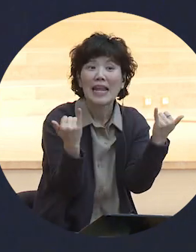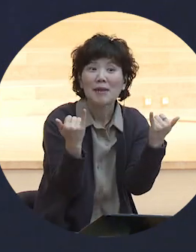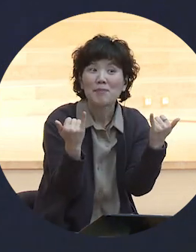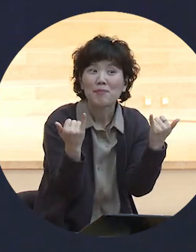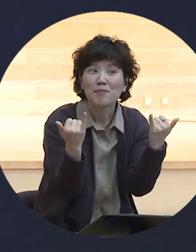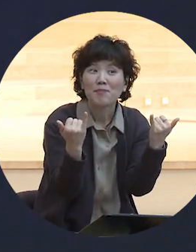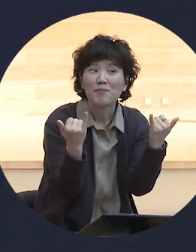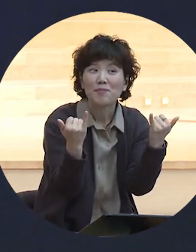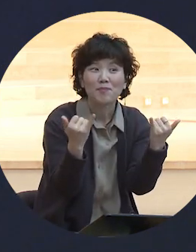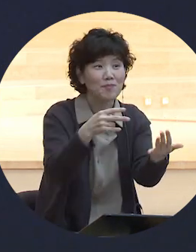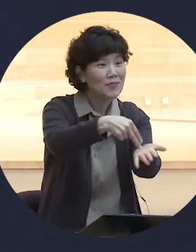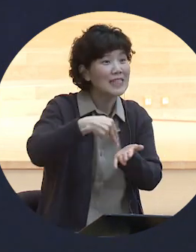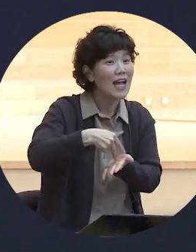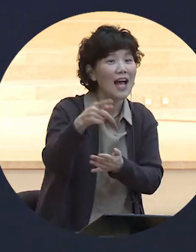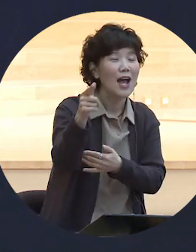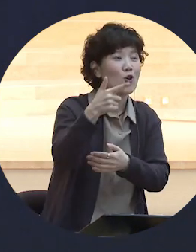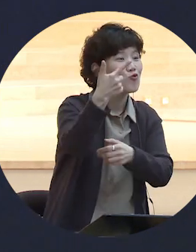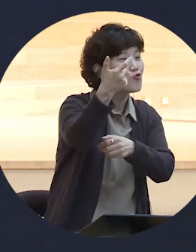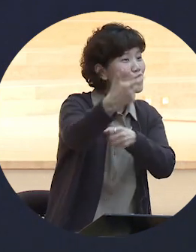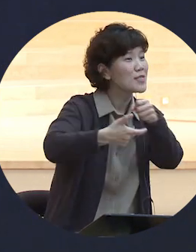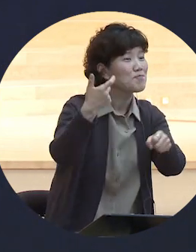이게 60 뭐죠?